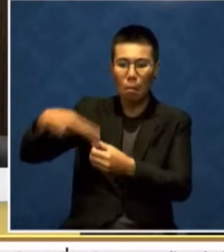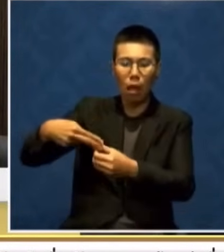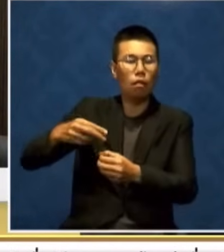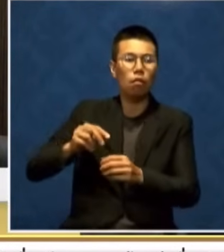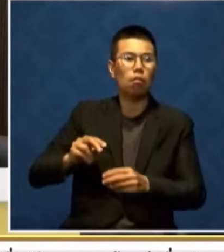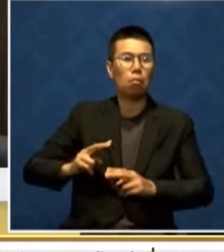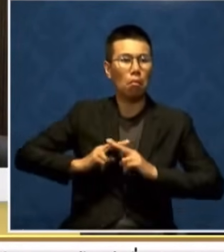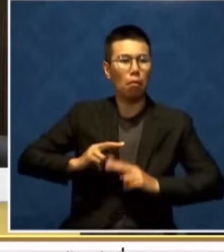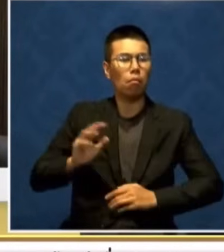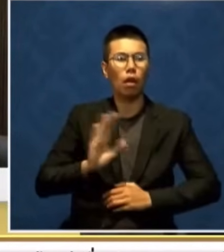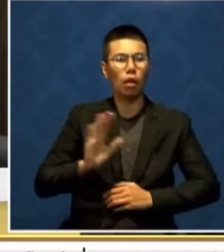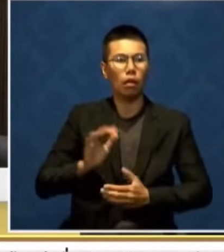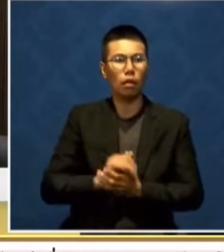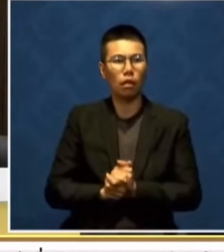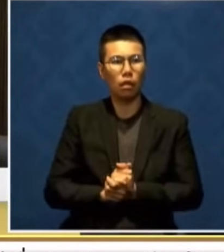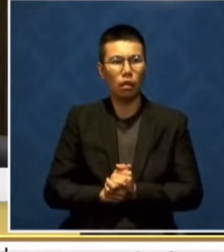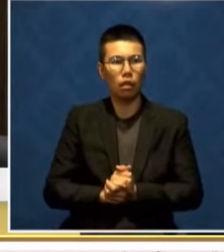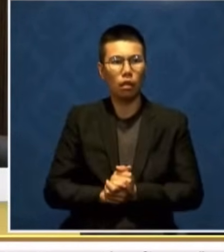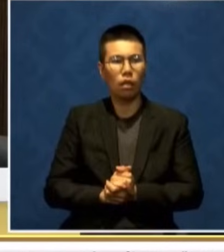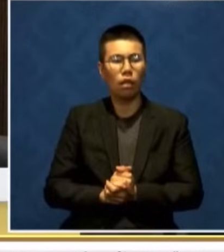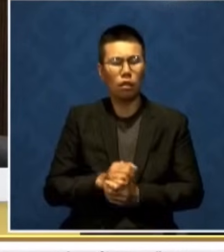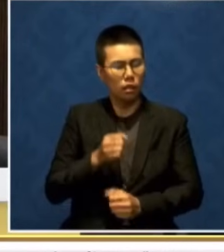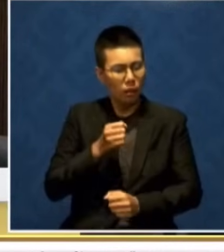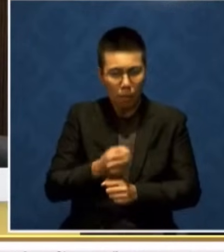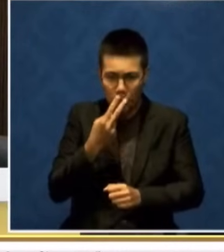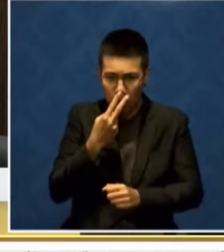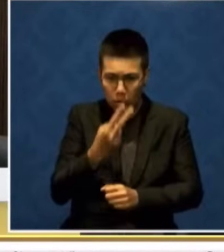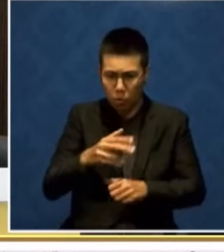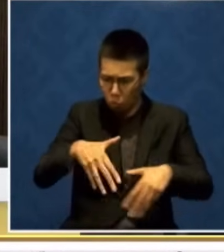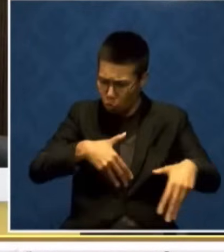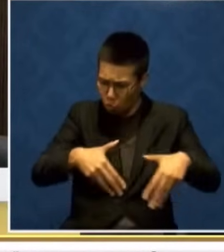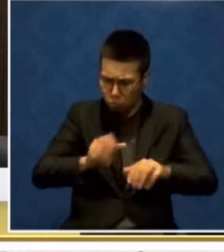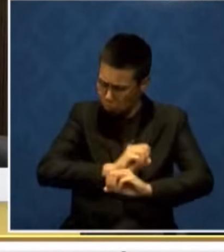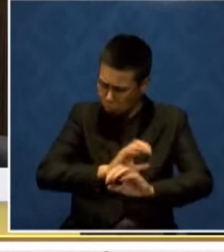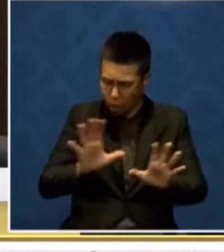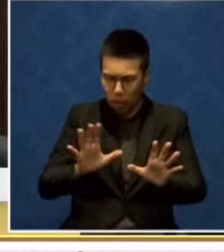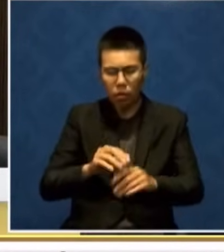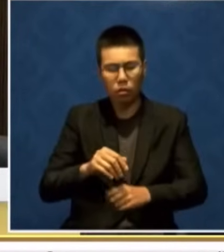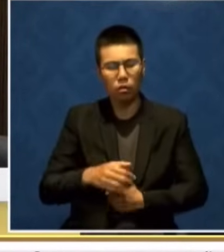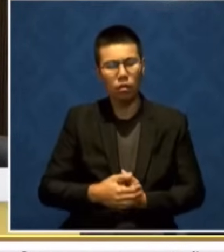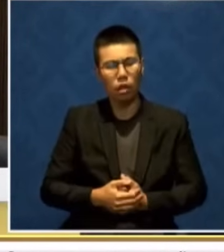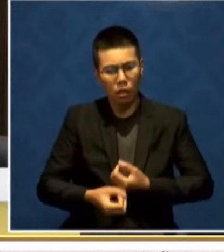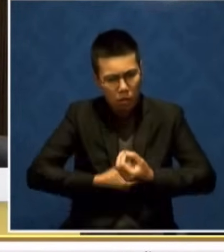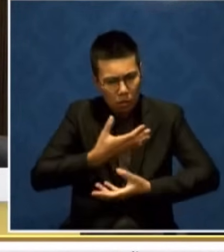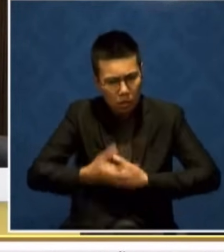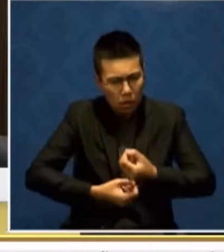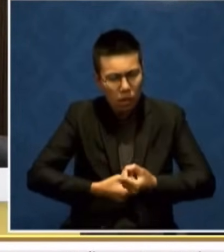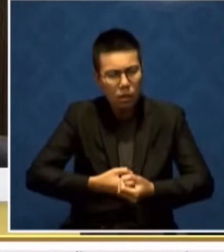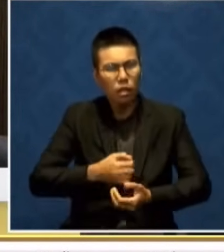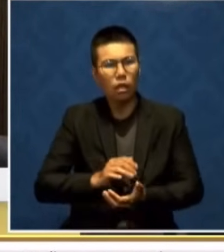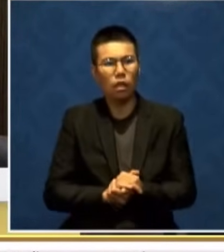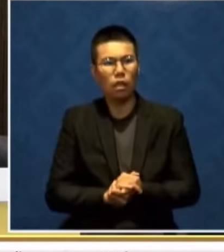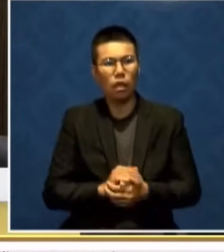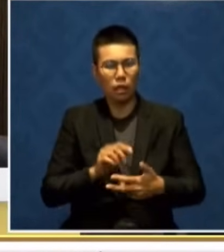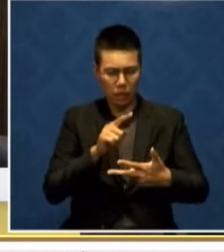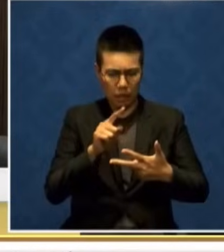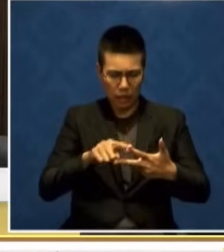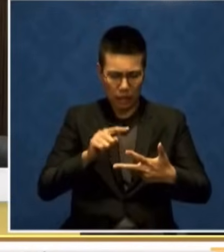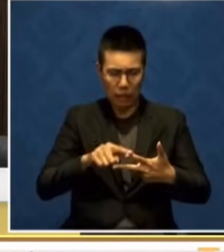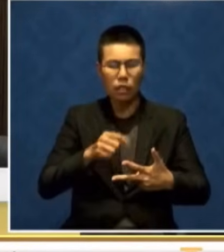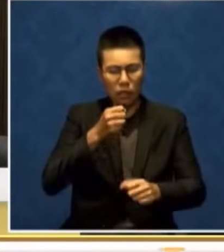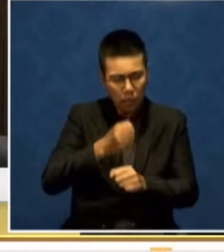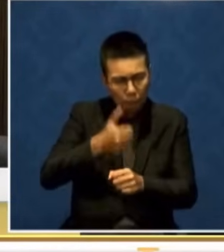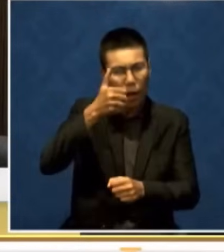โชว์วิสัยทัศน์ให้สังคมเห็นครับให้สังคมได้แสดงความคิดเห็นต่อท่านนี่คือขั้นตอนที่ 2ที่สามารถทำ